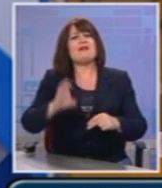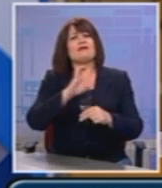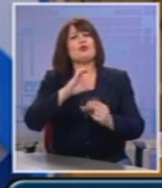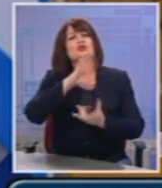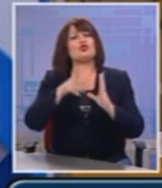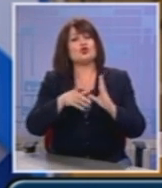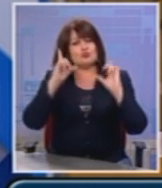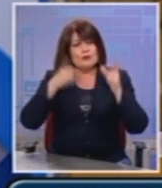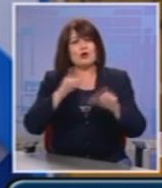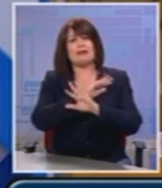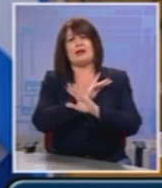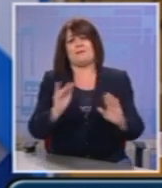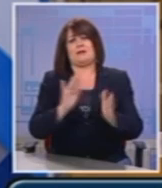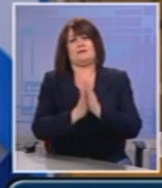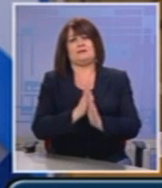τον